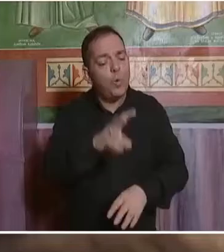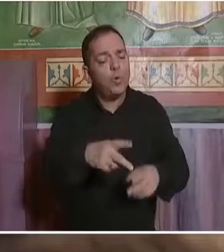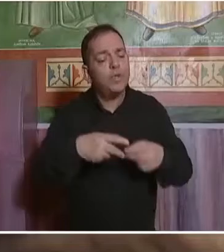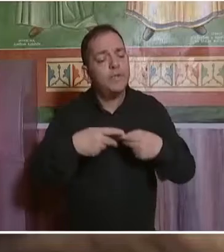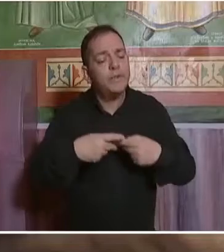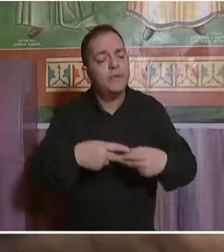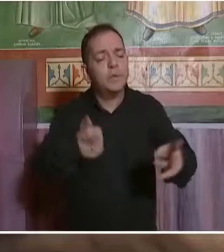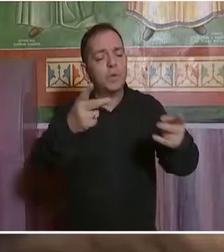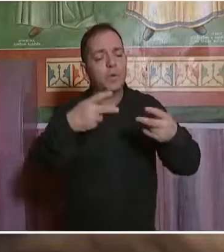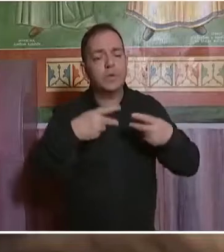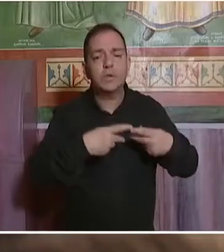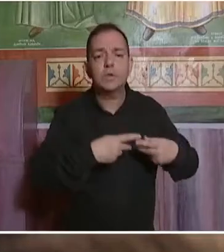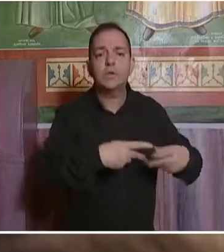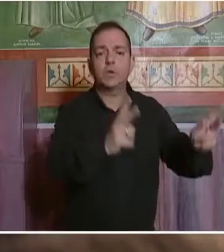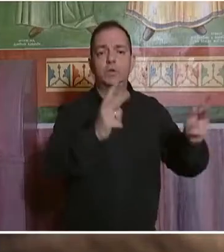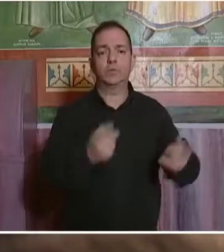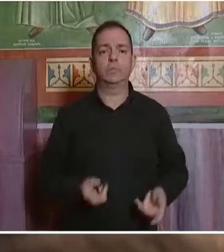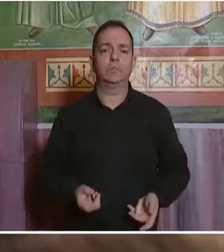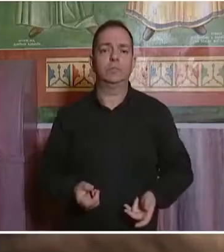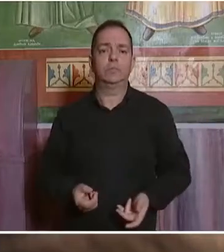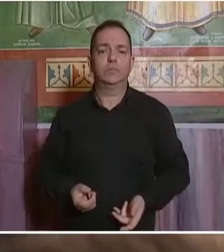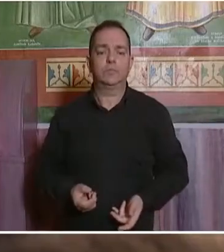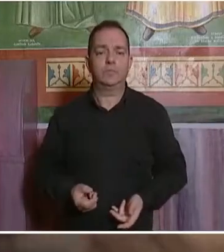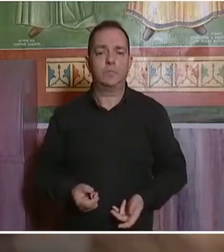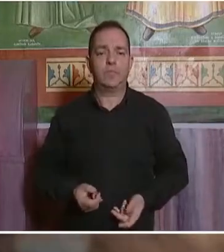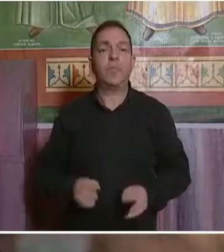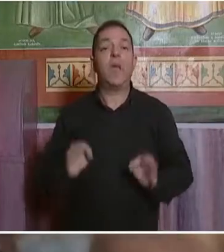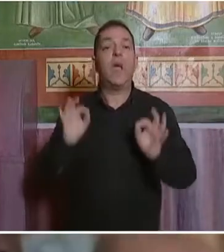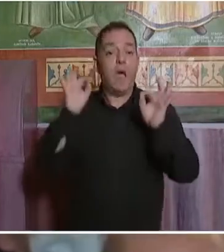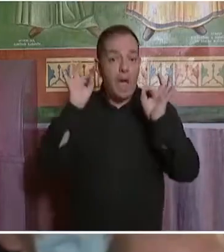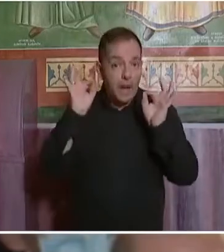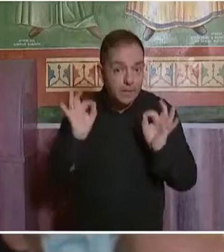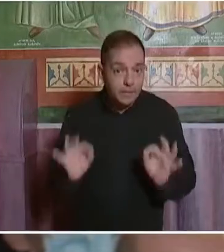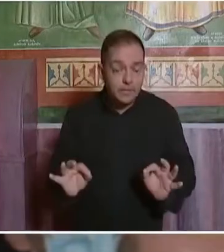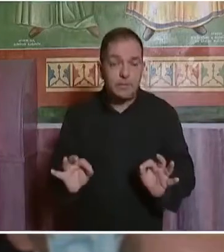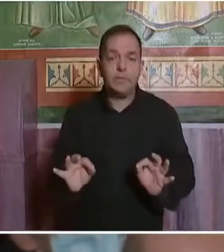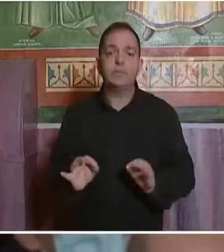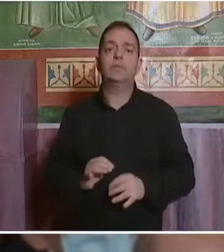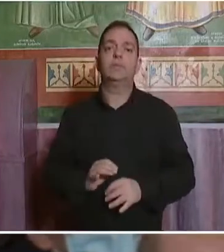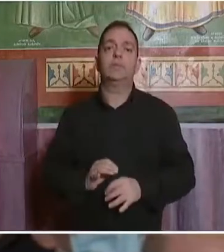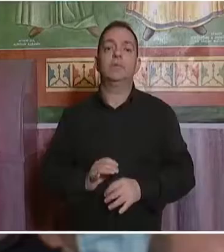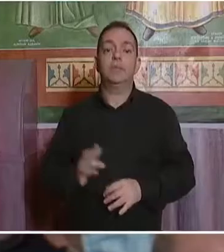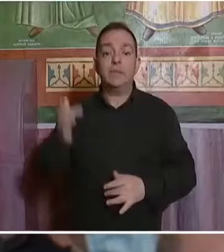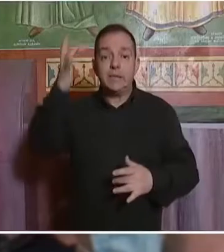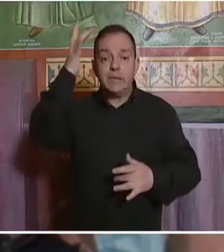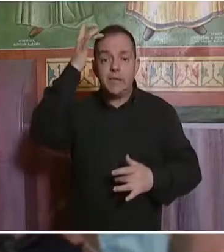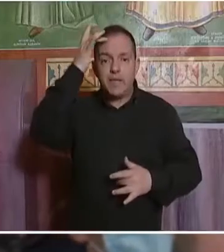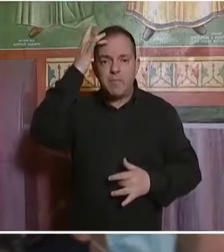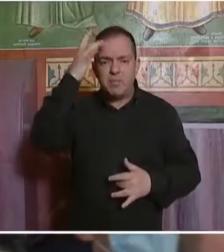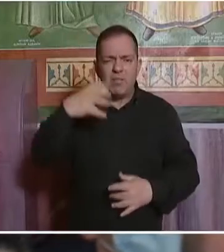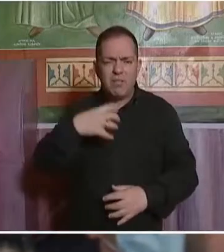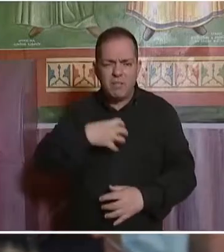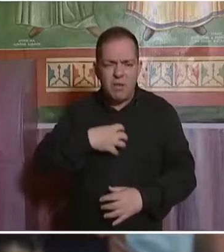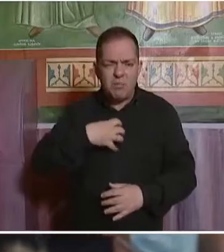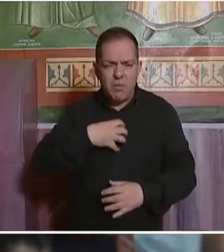της μετανοίας. Έτσι εξαγνίζεται η συνείδησή